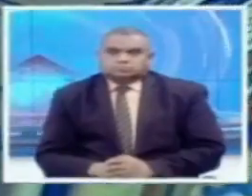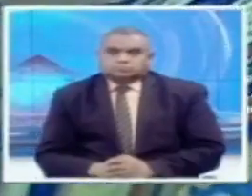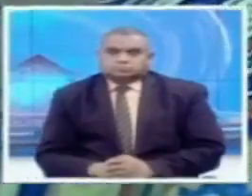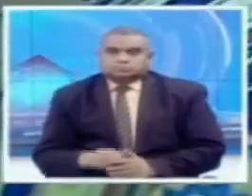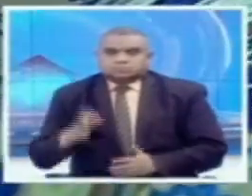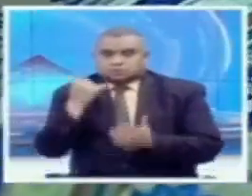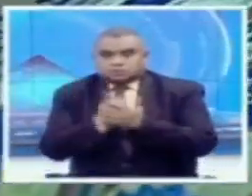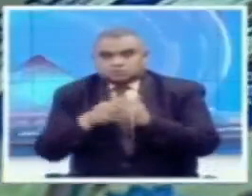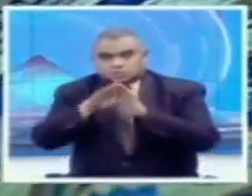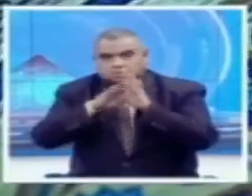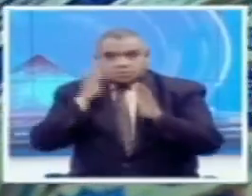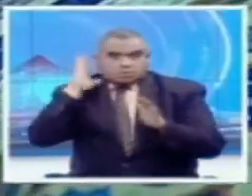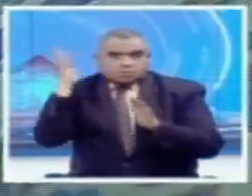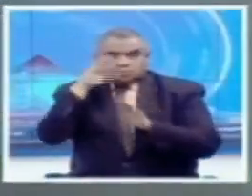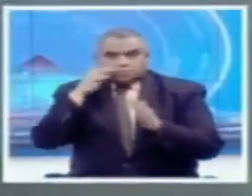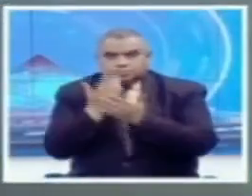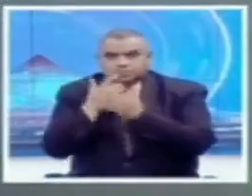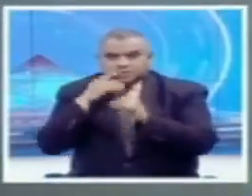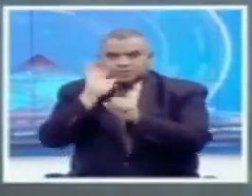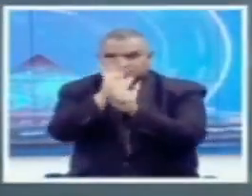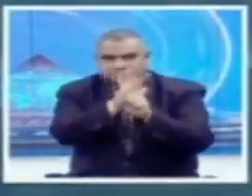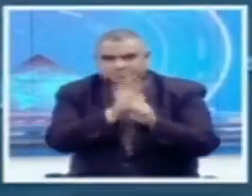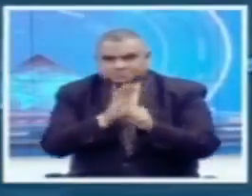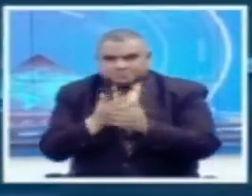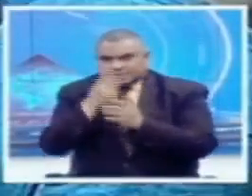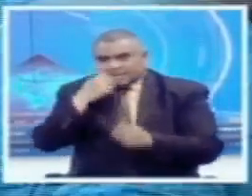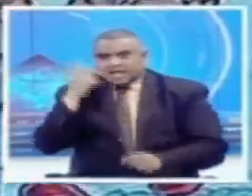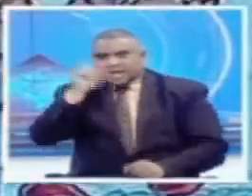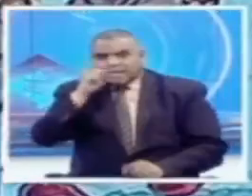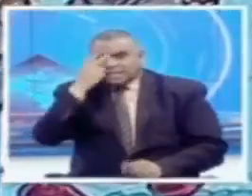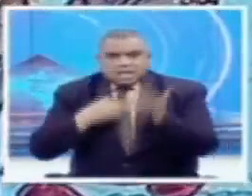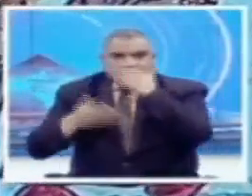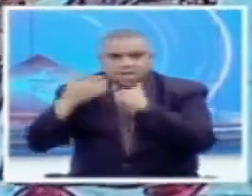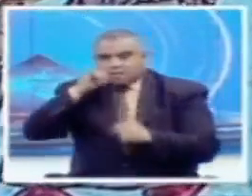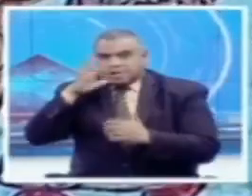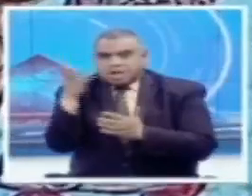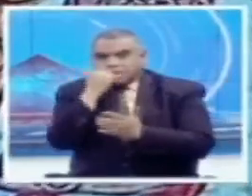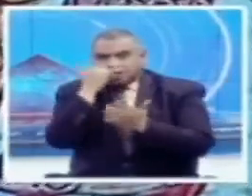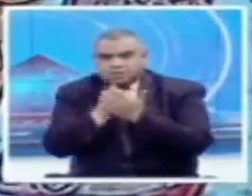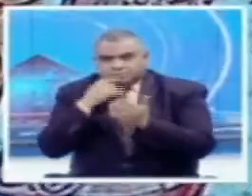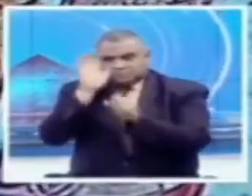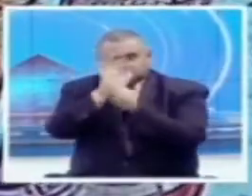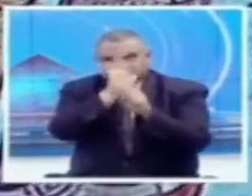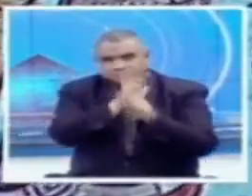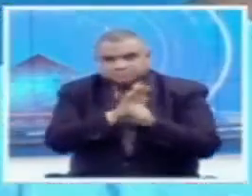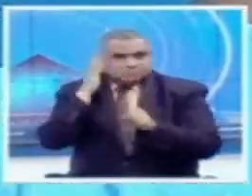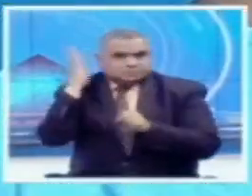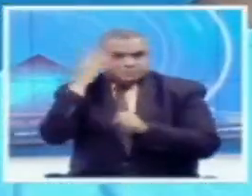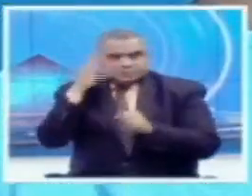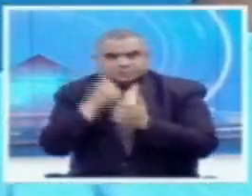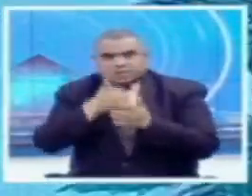منذ زمن بعيد تشكلت فيه ملامح الحضارة الإسلامية العربية، امتزج تشكيلها بفنون المخطوط